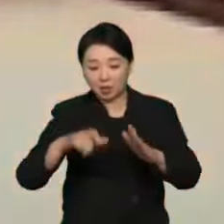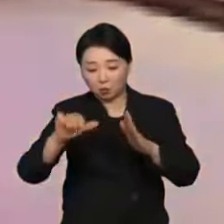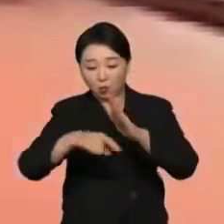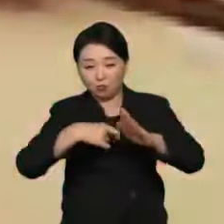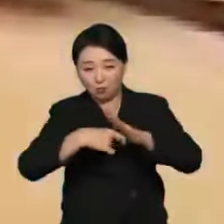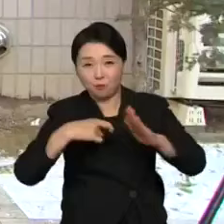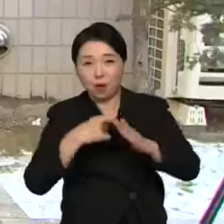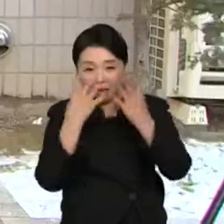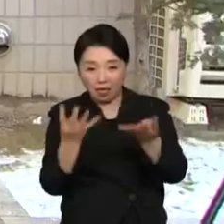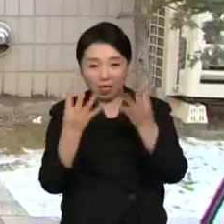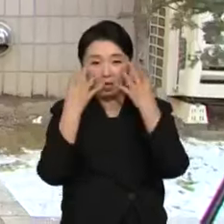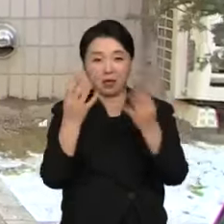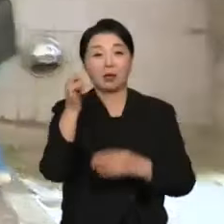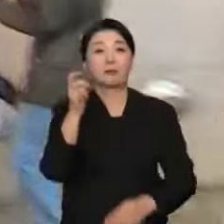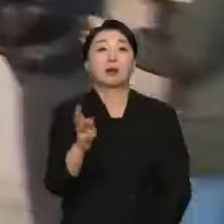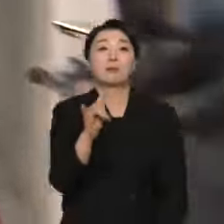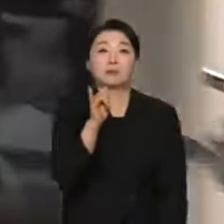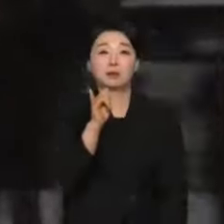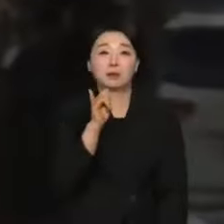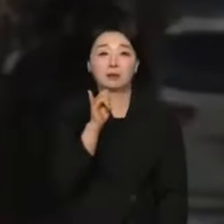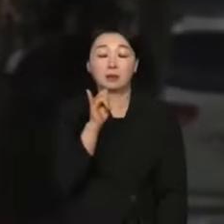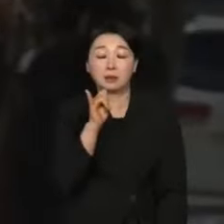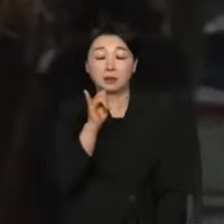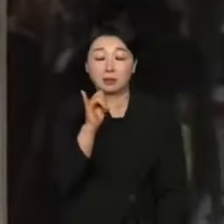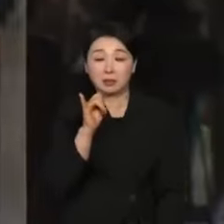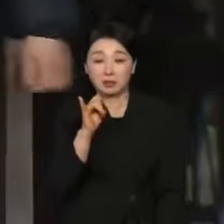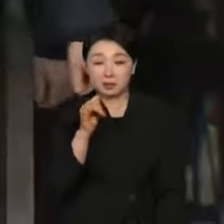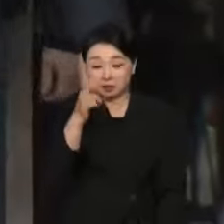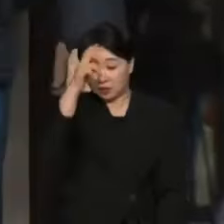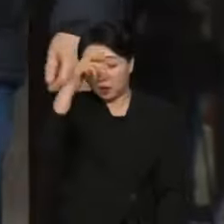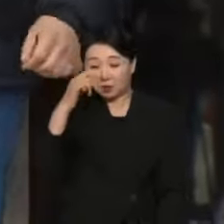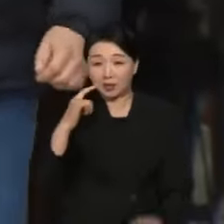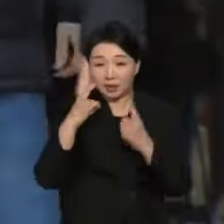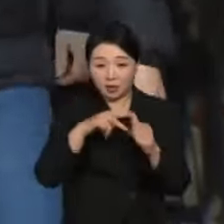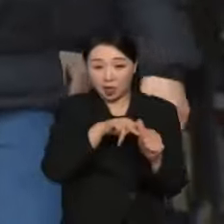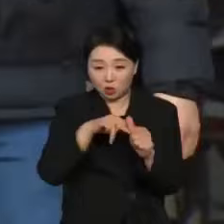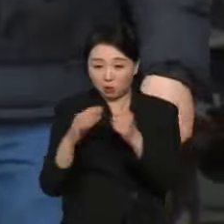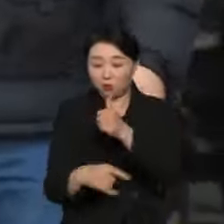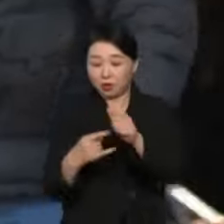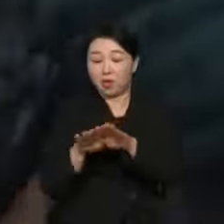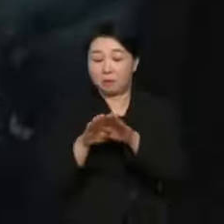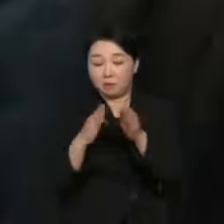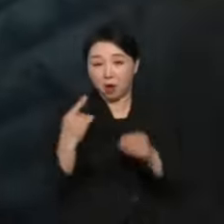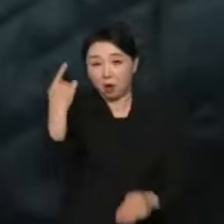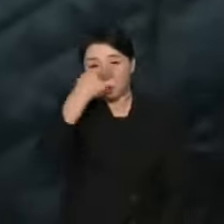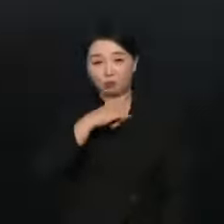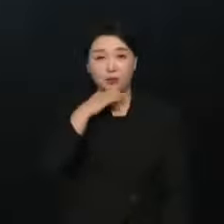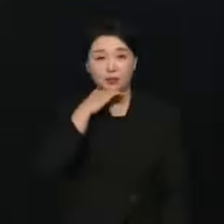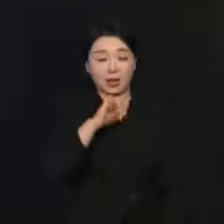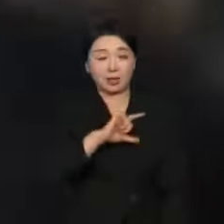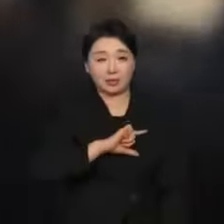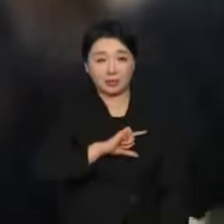출소를 반복했습니다. 경찰은 신상공개위원회를 열어 다음 주 초 이 씨의 얼굴과 나이,